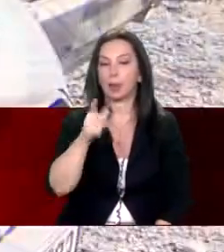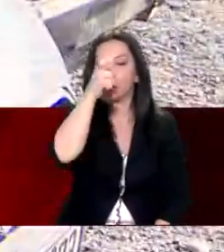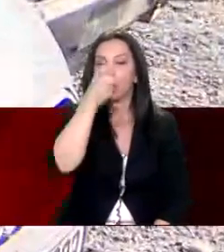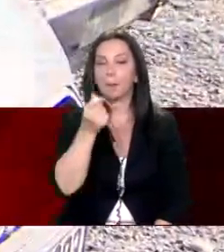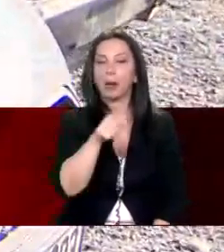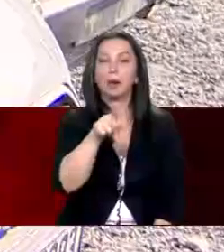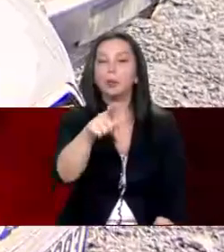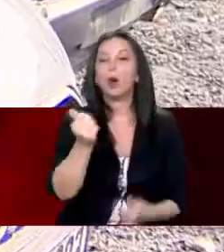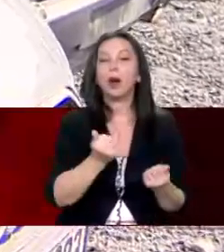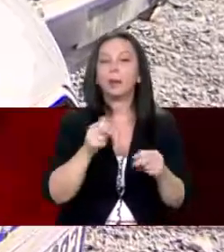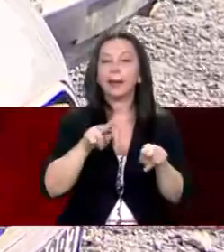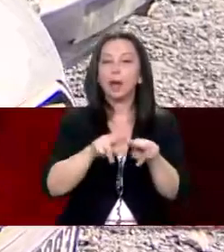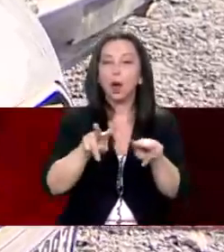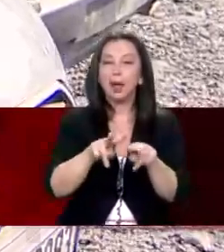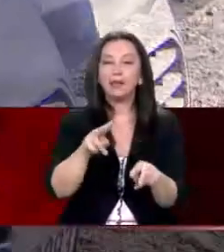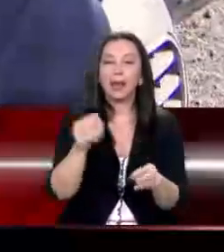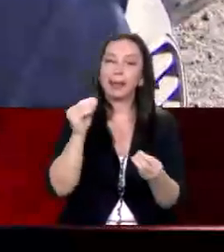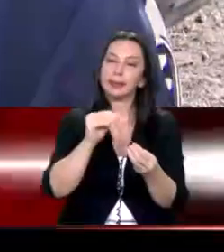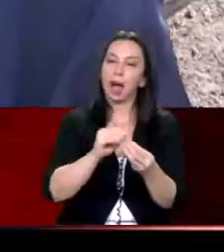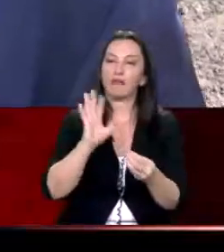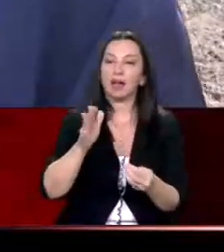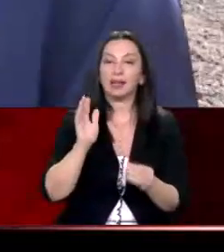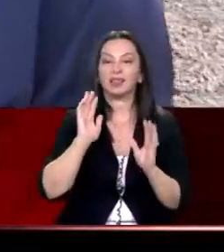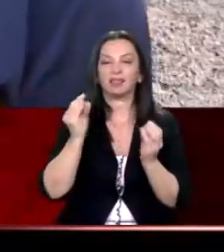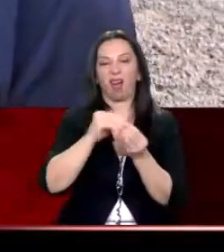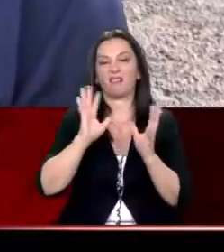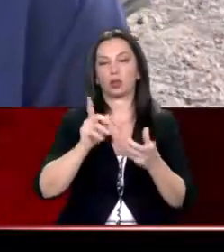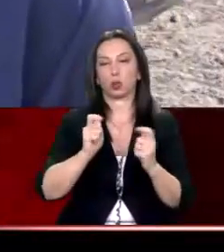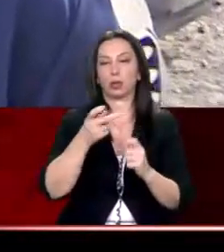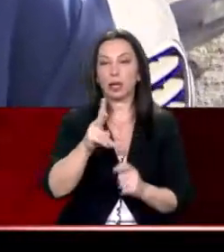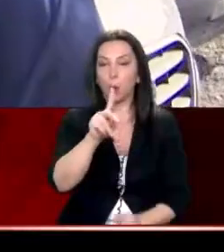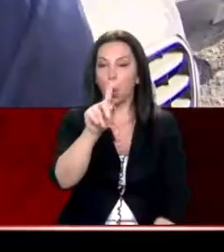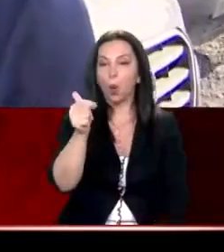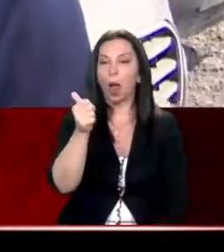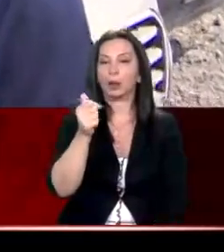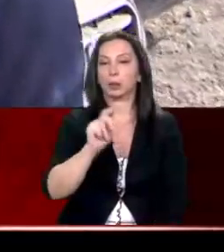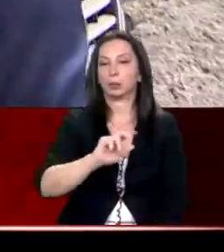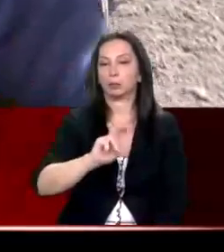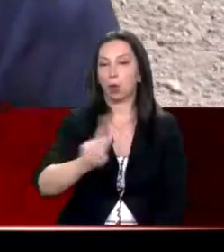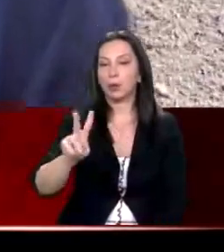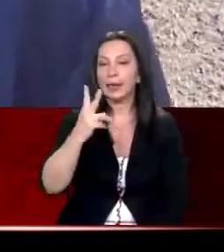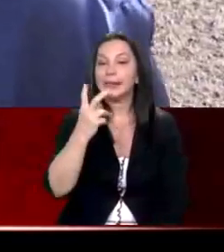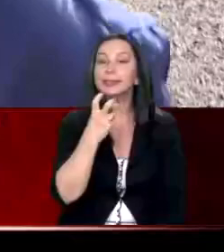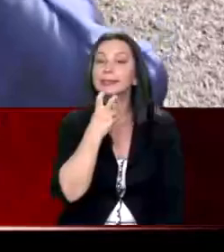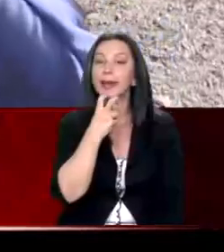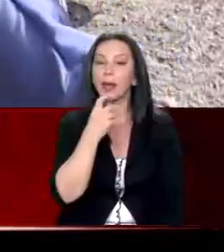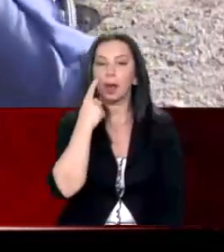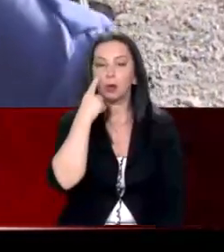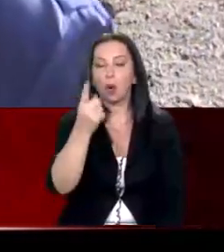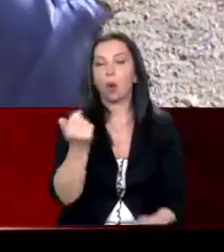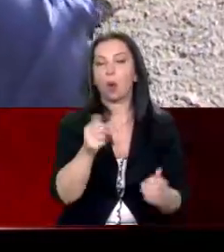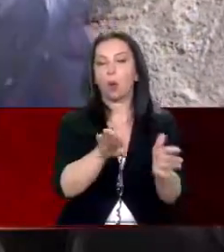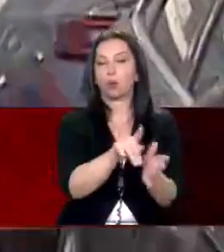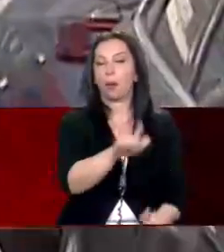lirasıdır. Bu aracın ise kilometresi daha ileri, daha fazla kullanılmış 2016 model. 2 yıldan beri de bu